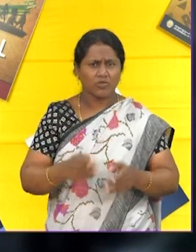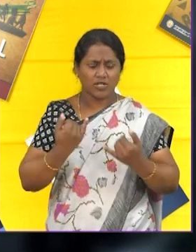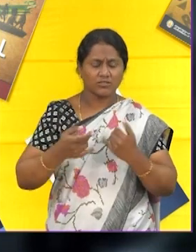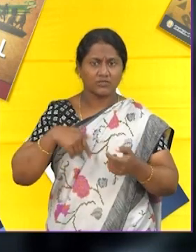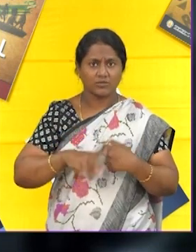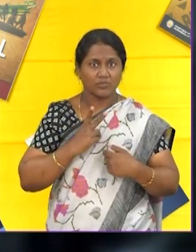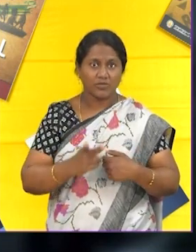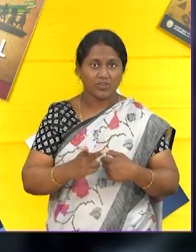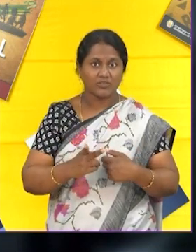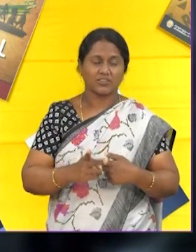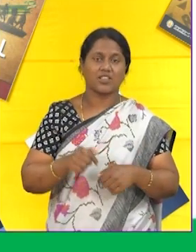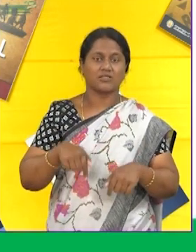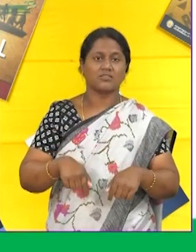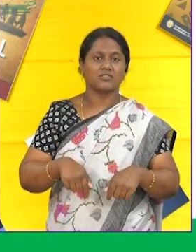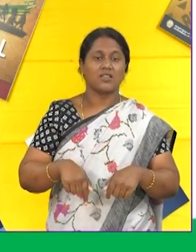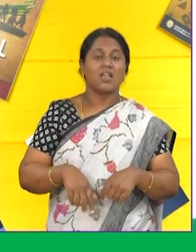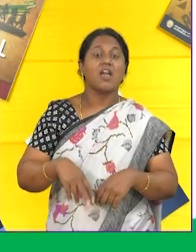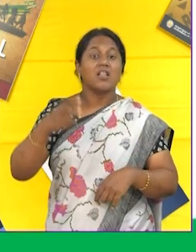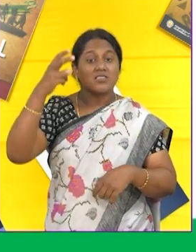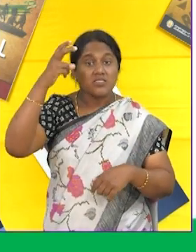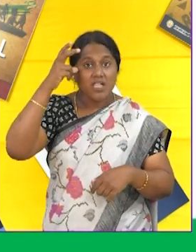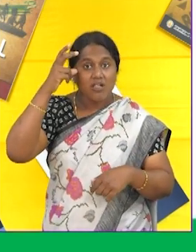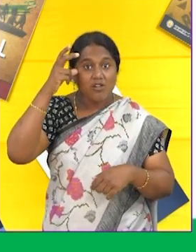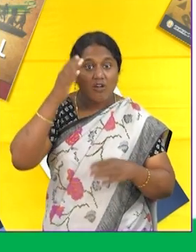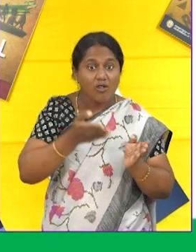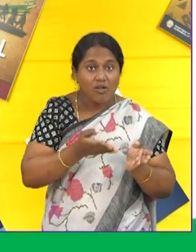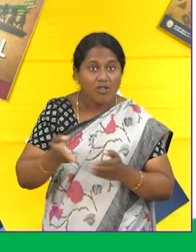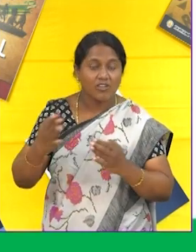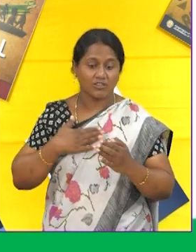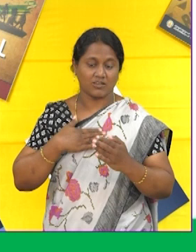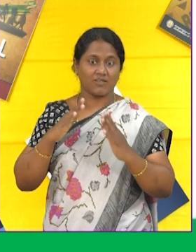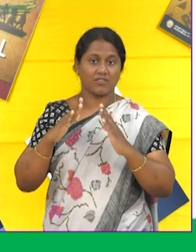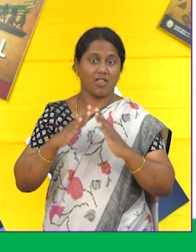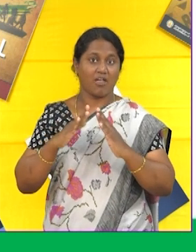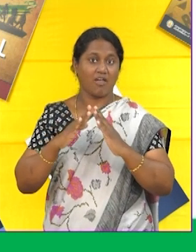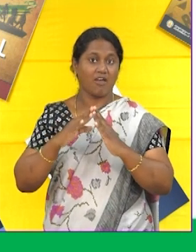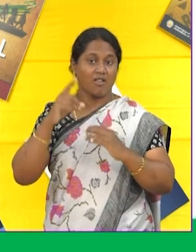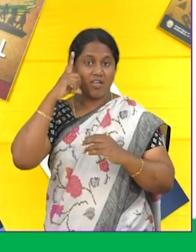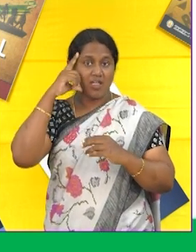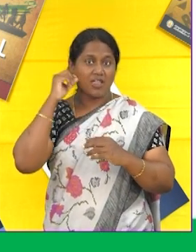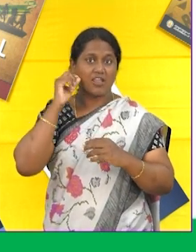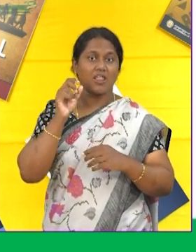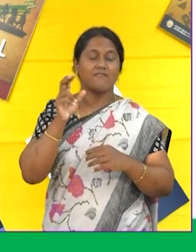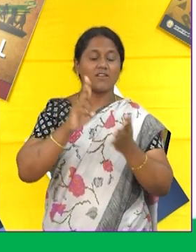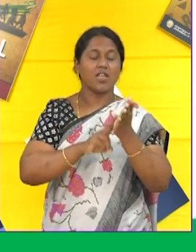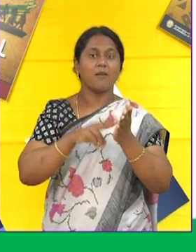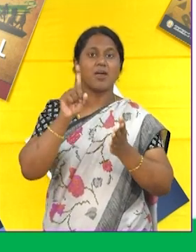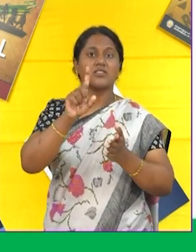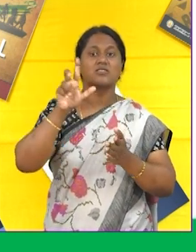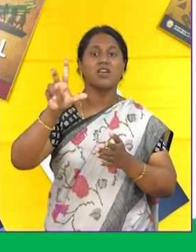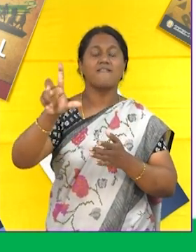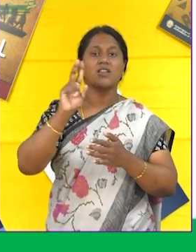text? Yes, we'll. The ghost that got into a house on the night of November 17,